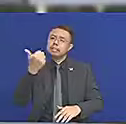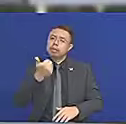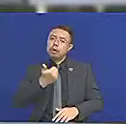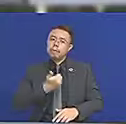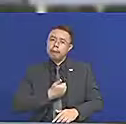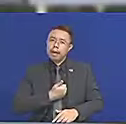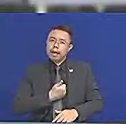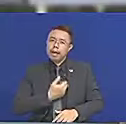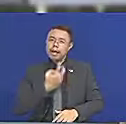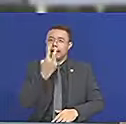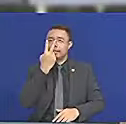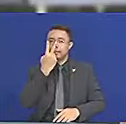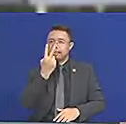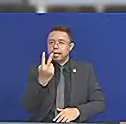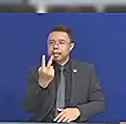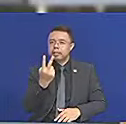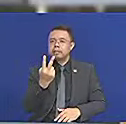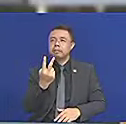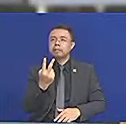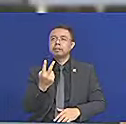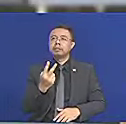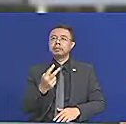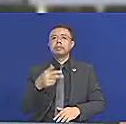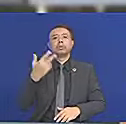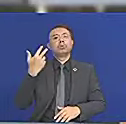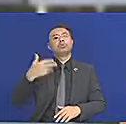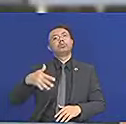santun, kelihatannya sopan, tapi